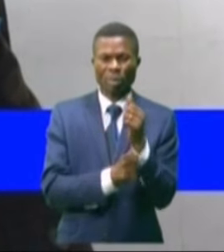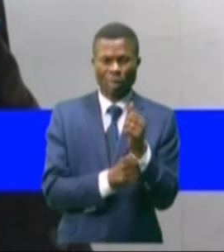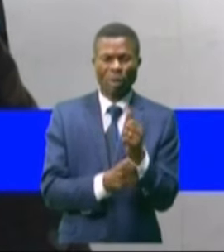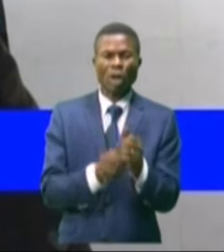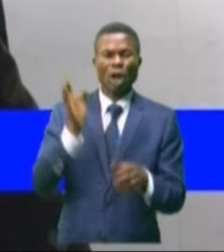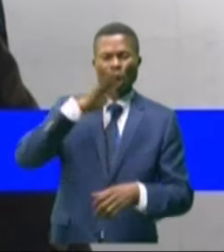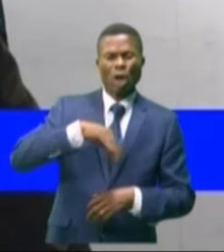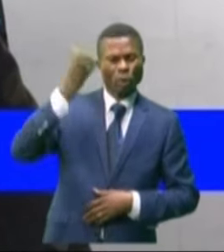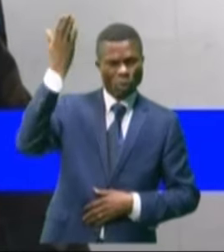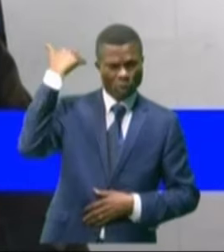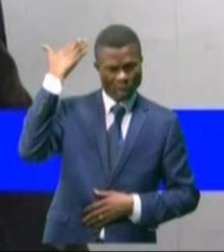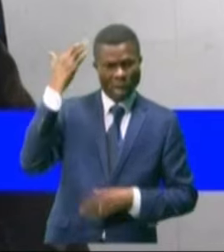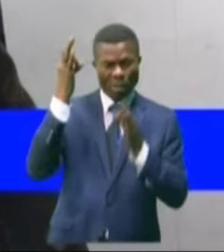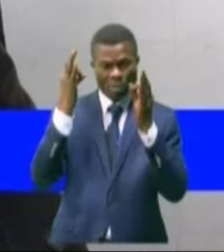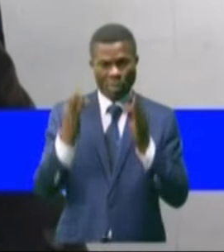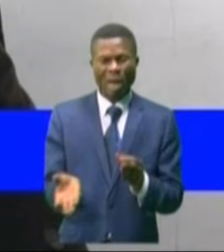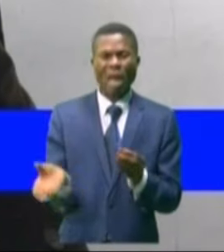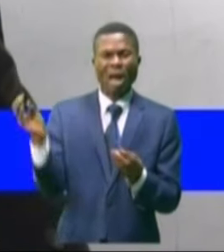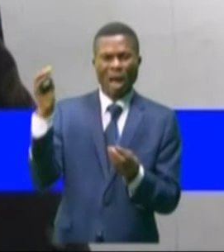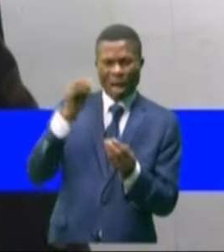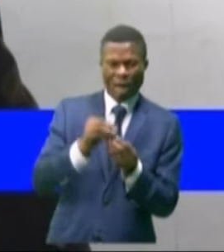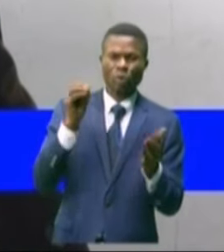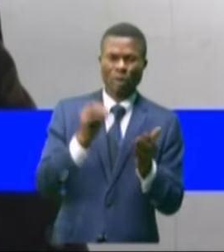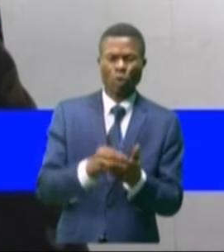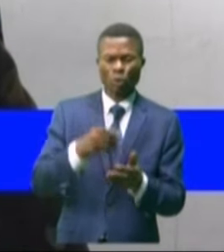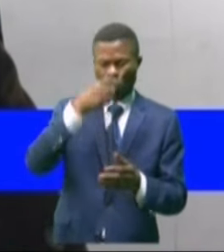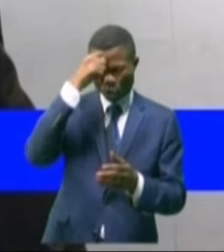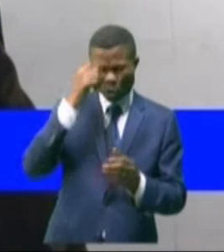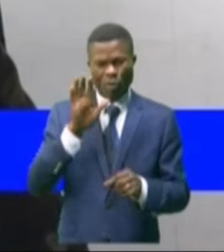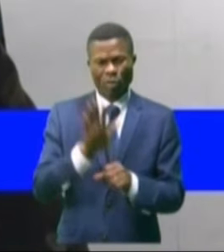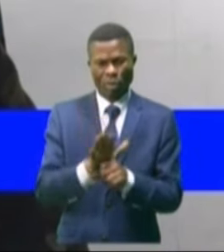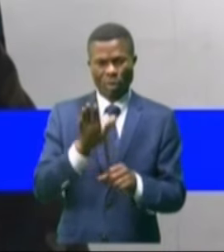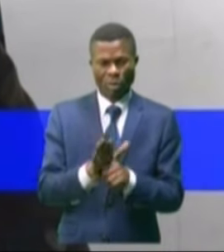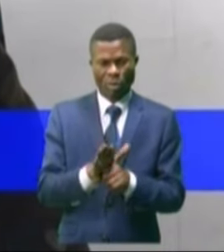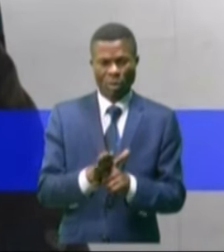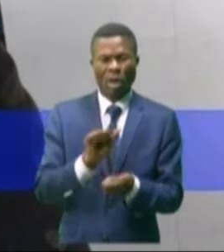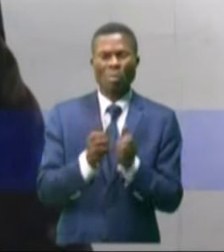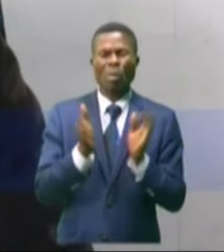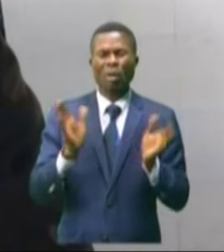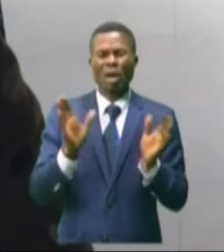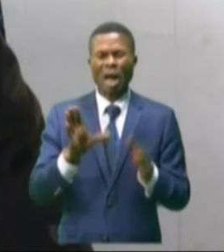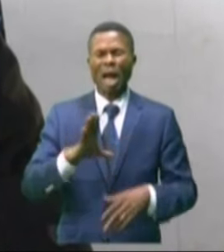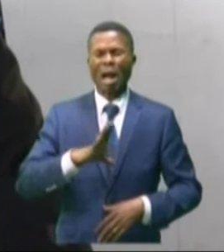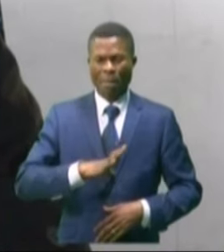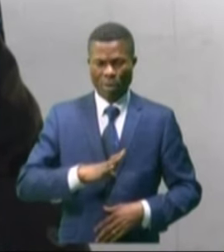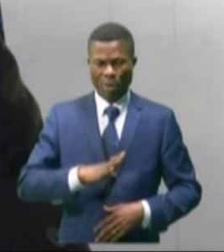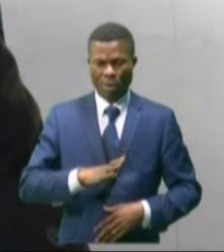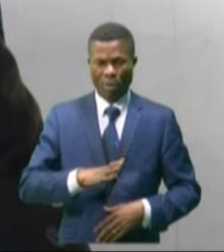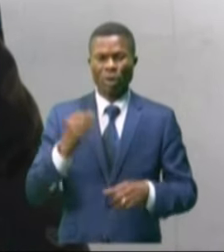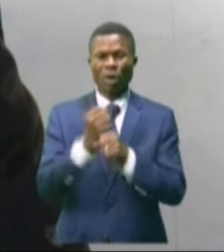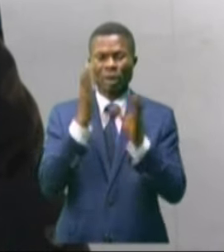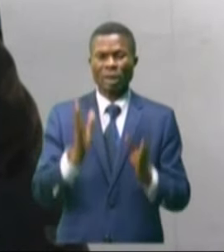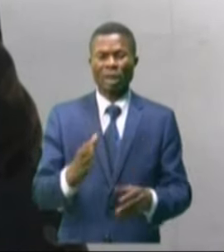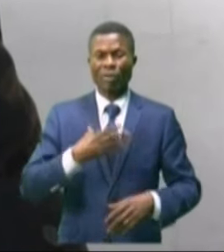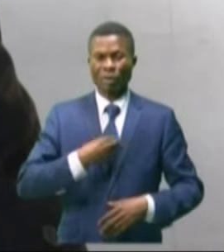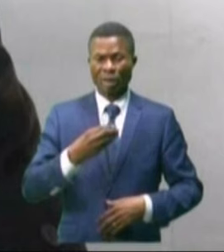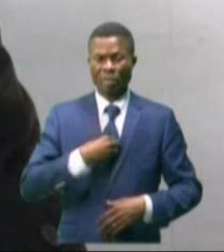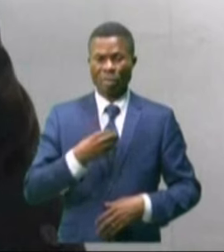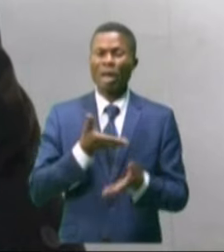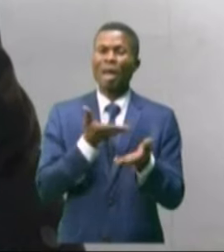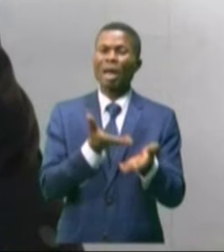chaotique, mais aussi causé une entrave au personnel humanitaire